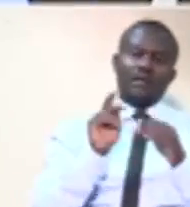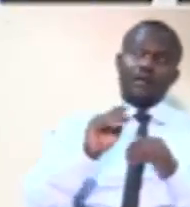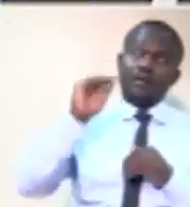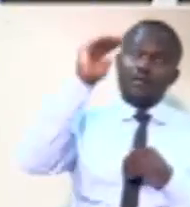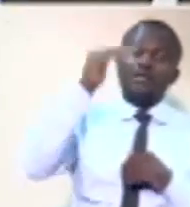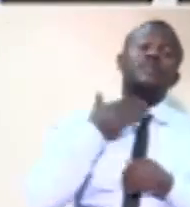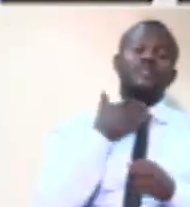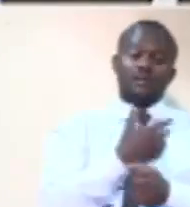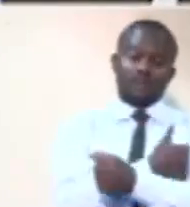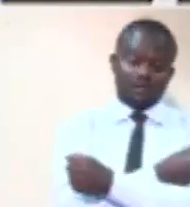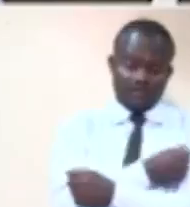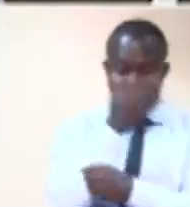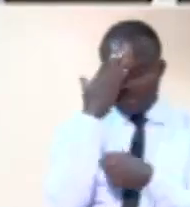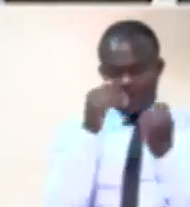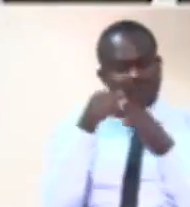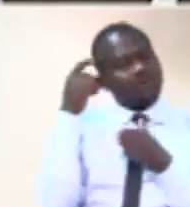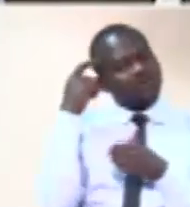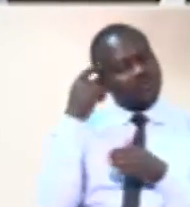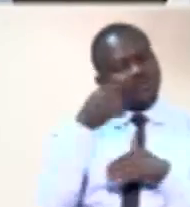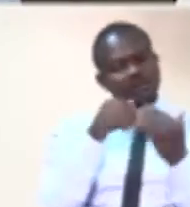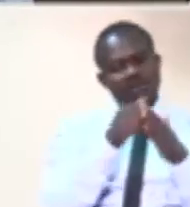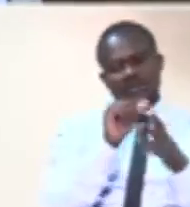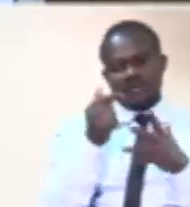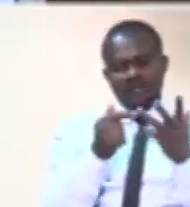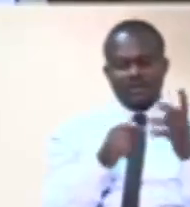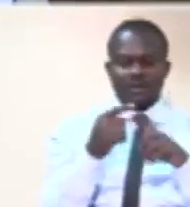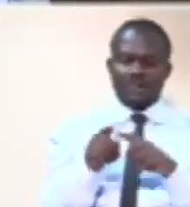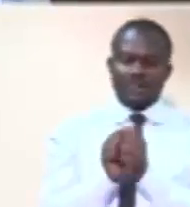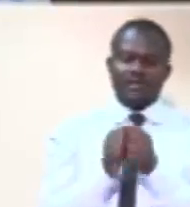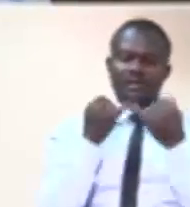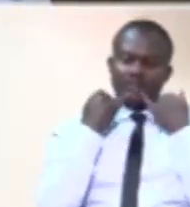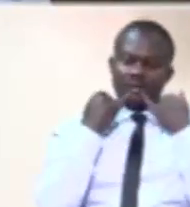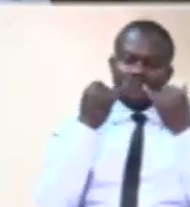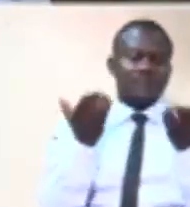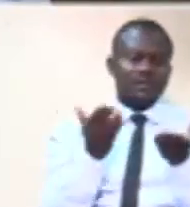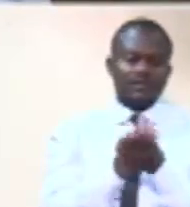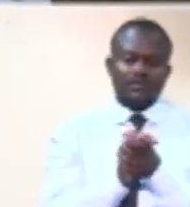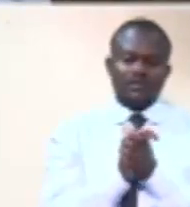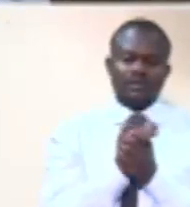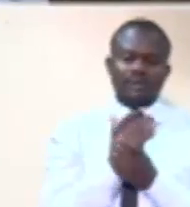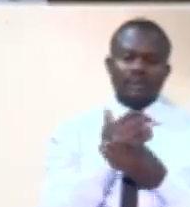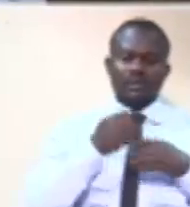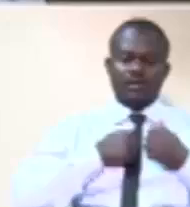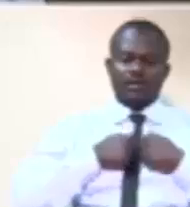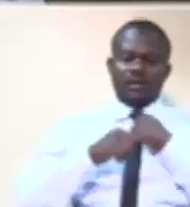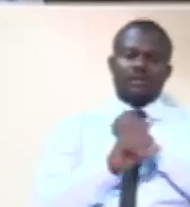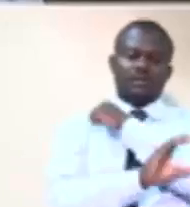kwikingiza kubera imyumvire yabo n'ibindi bintu bitandukanye. Icyo nababwira ni uko Rwanda ni